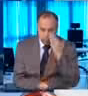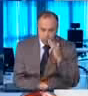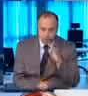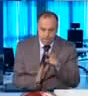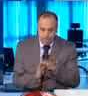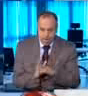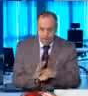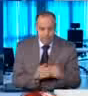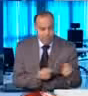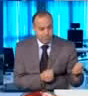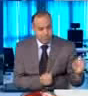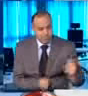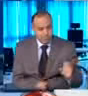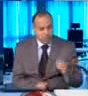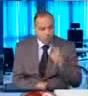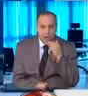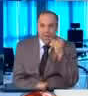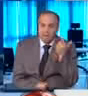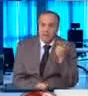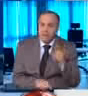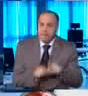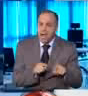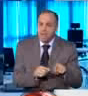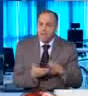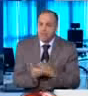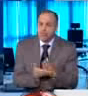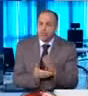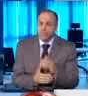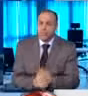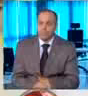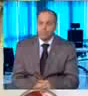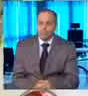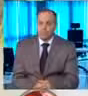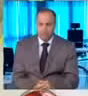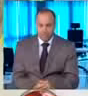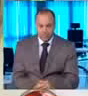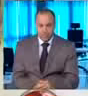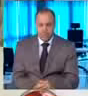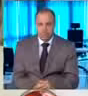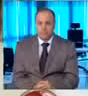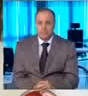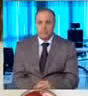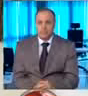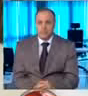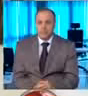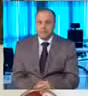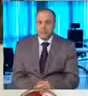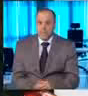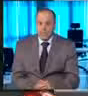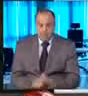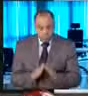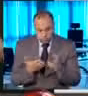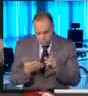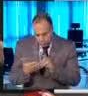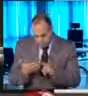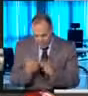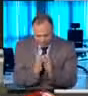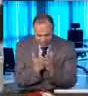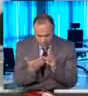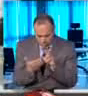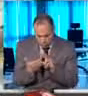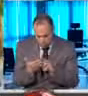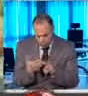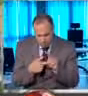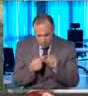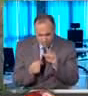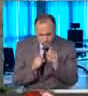برامج التمويل ونماذج من بعض المشاريع. يقرؤون الجذاذات، يستفسرون